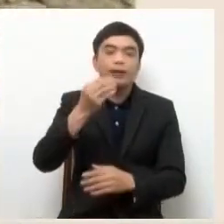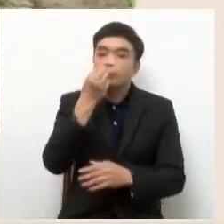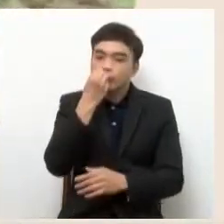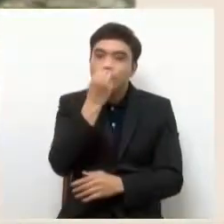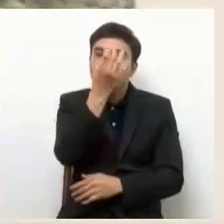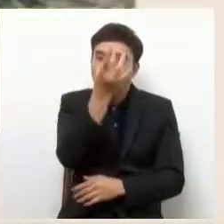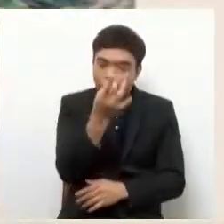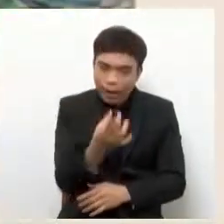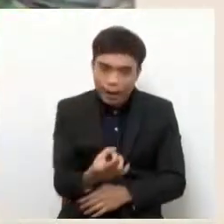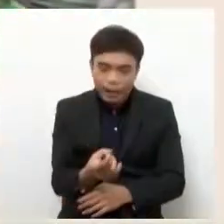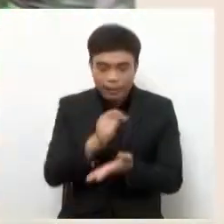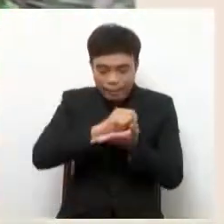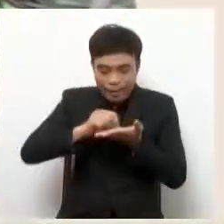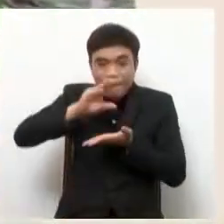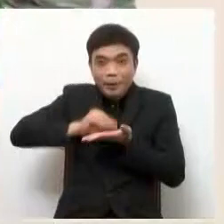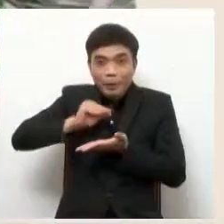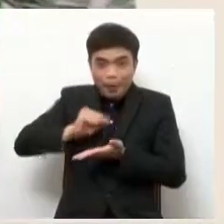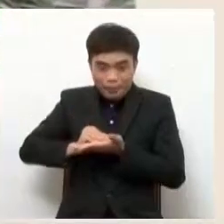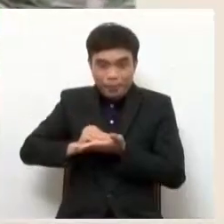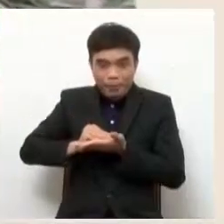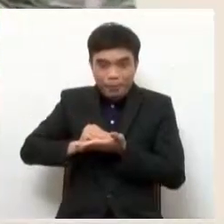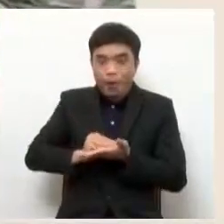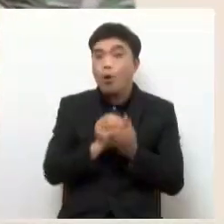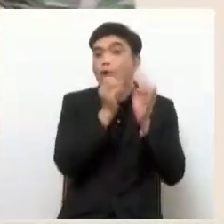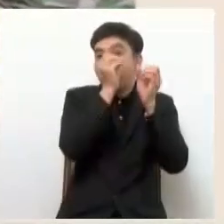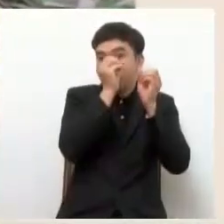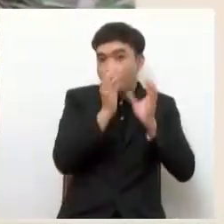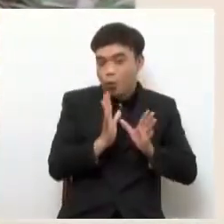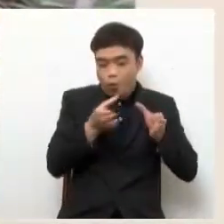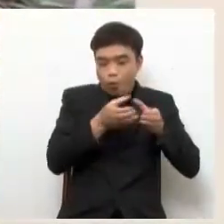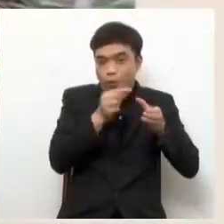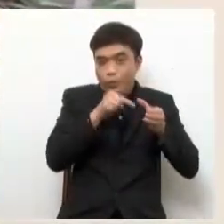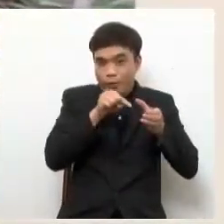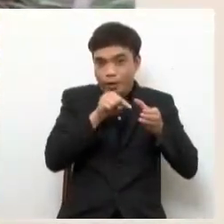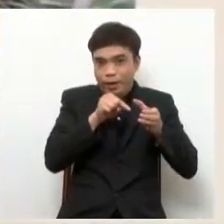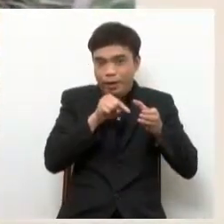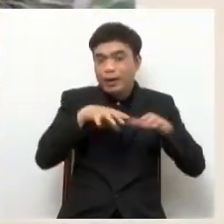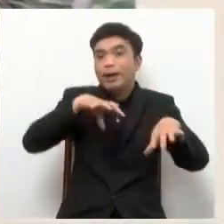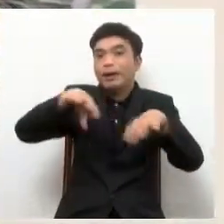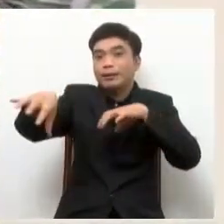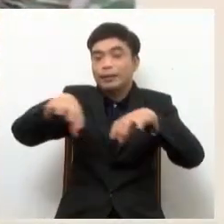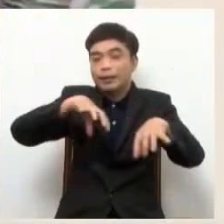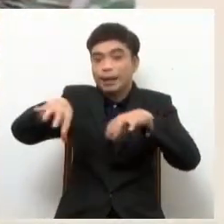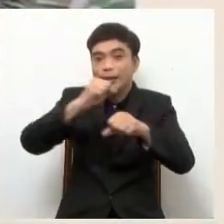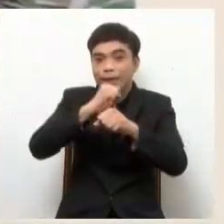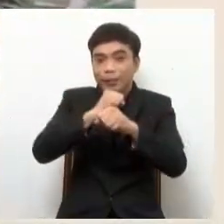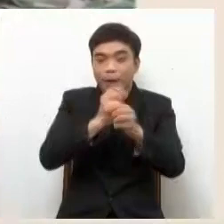ารนอกจากนี้คณะครูโรงเรียนบ้านลำนางแก้วยังได้จัดการบูรณาการการเรีย